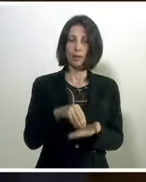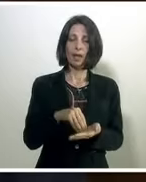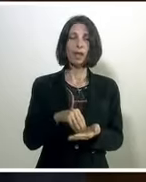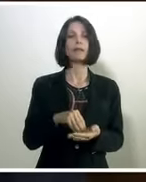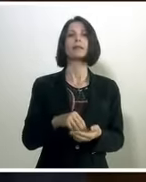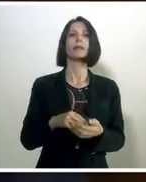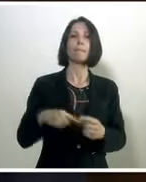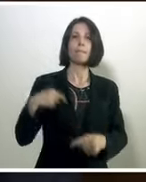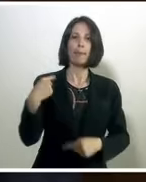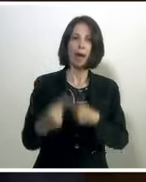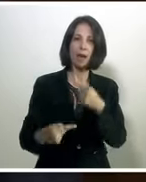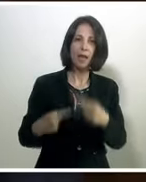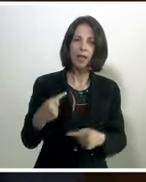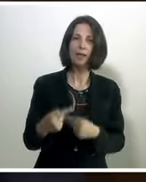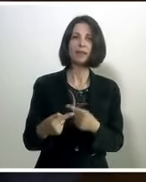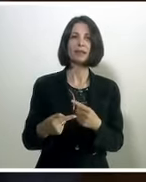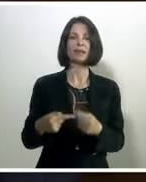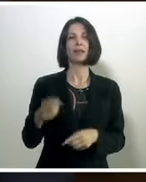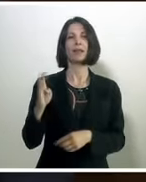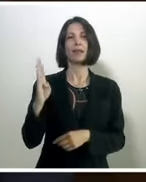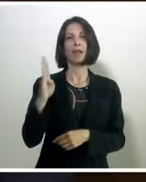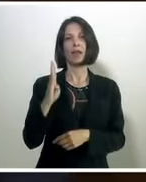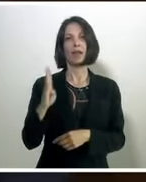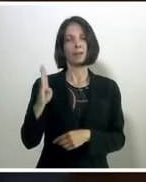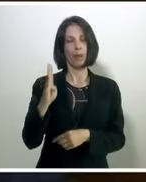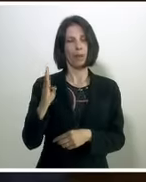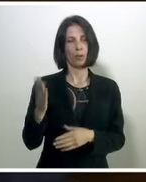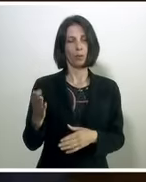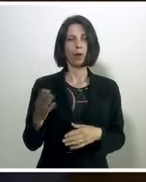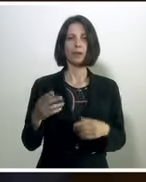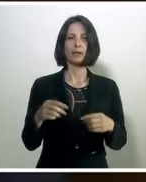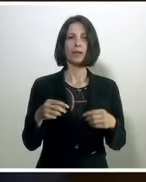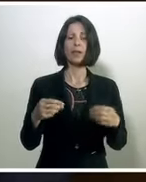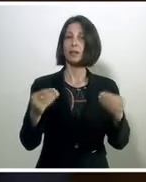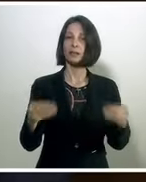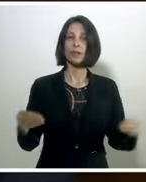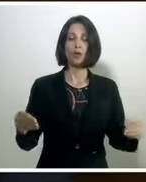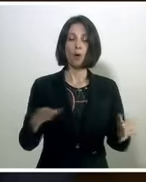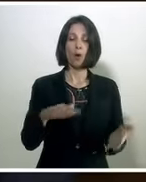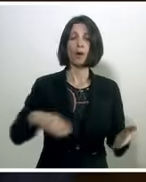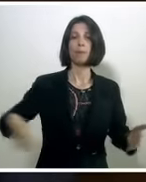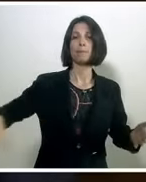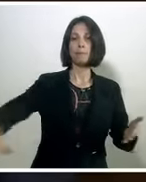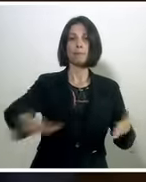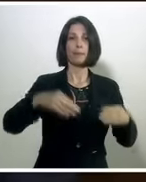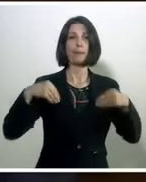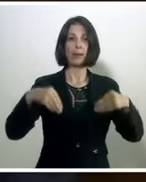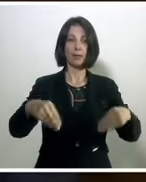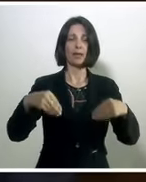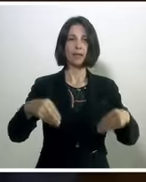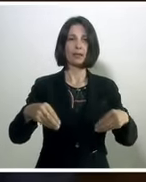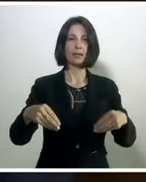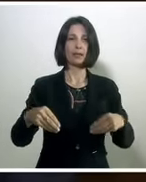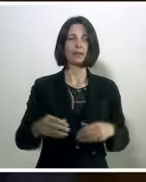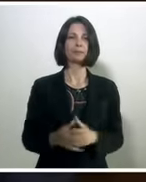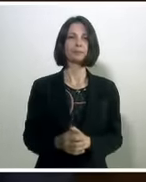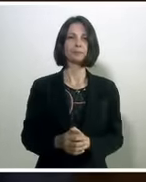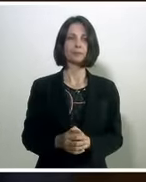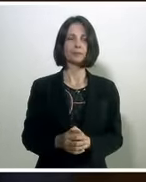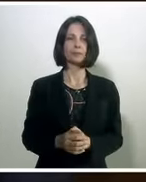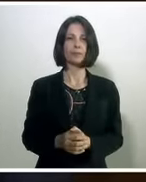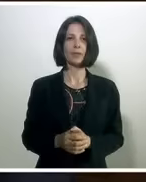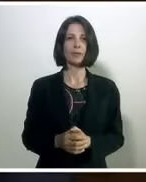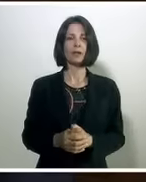parenti del compianto Enrico Berlinguer Signore e signori tutti presenti Giungano a ciascuno di voi i sensi di